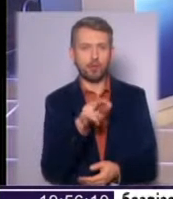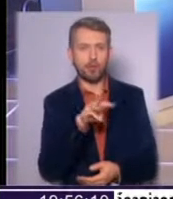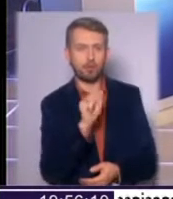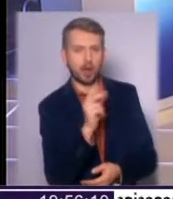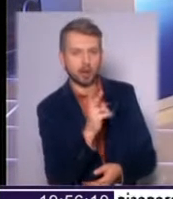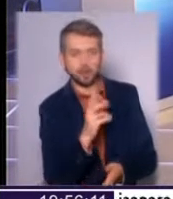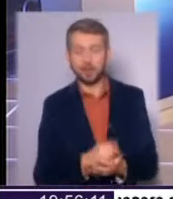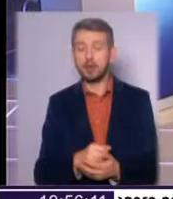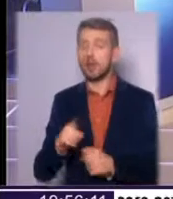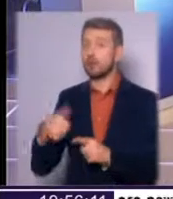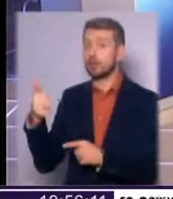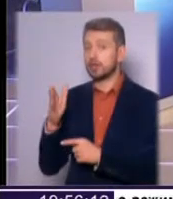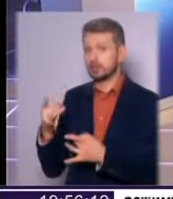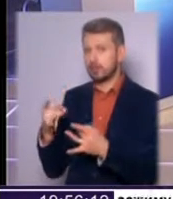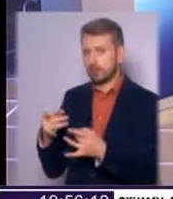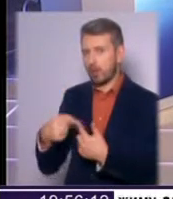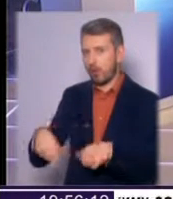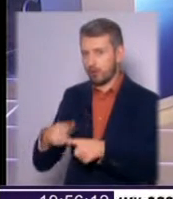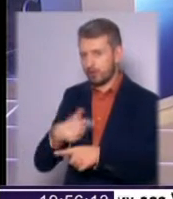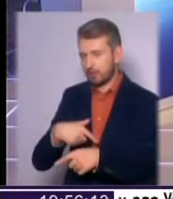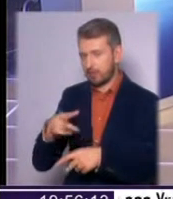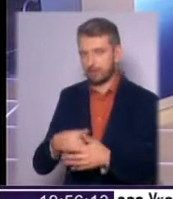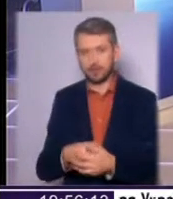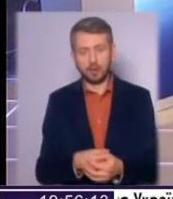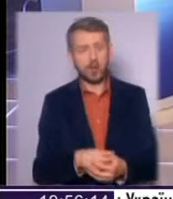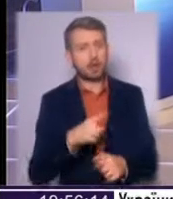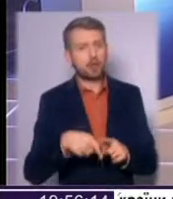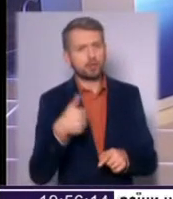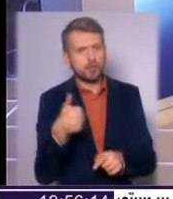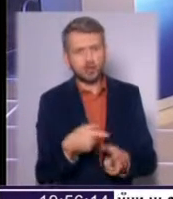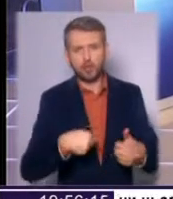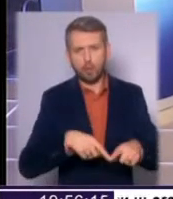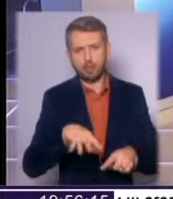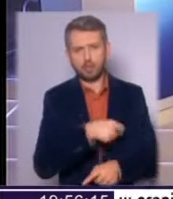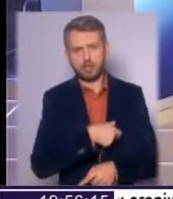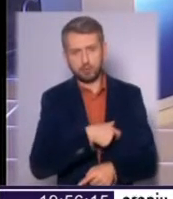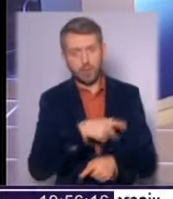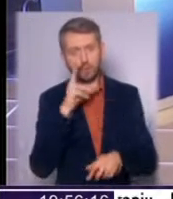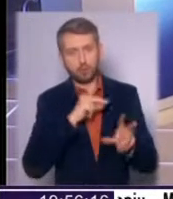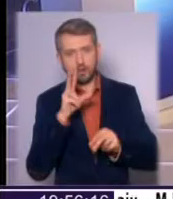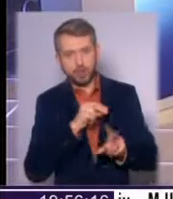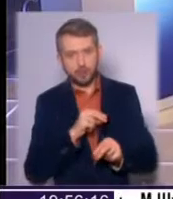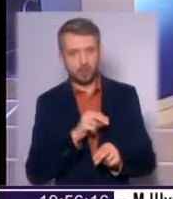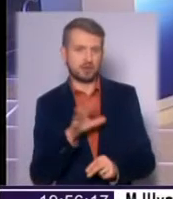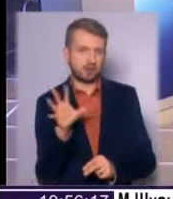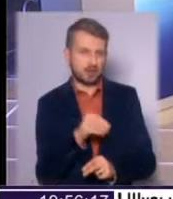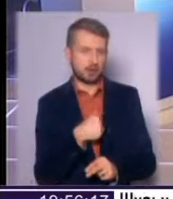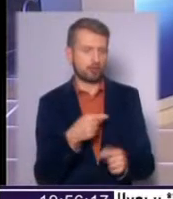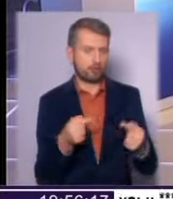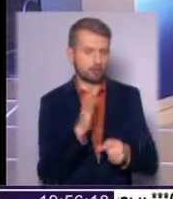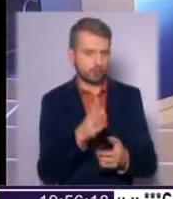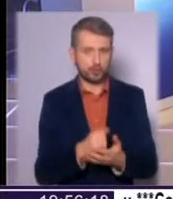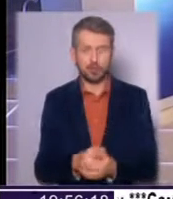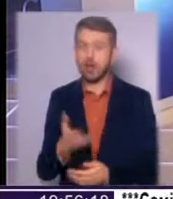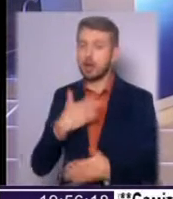наступного тижня будете на окрузі у себе. Так, наступний тиждень, округ, всі депутати Сподіваюся, ще всі, але я так точно. Так, я